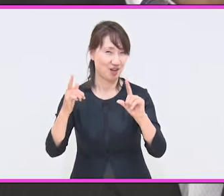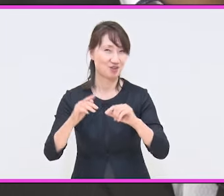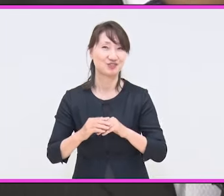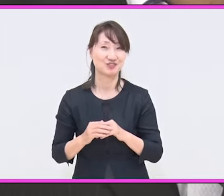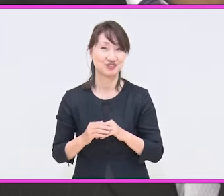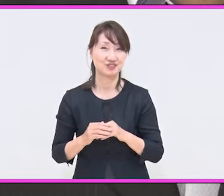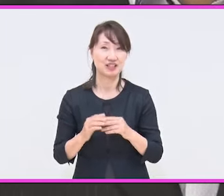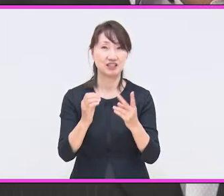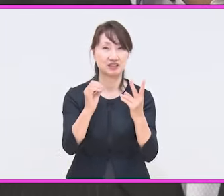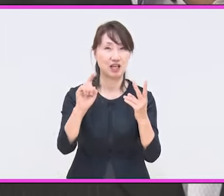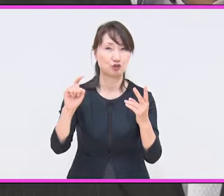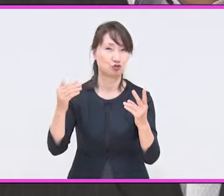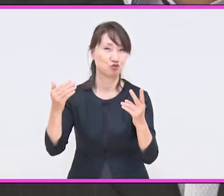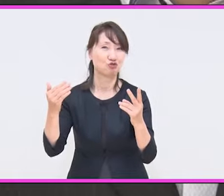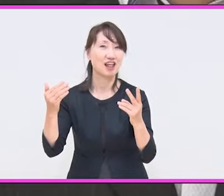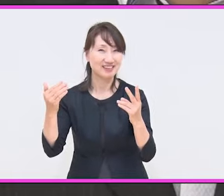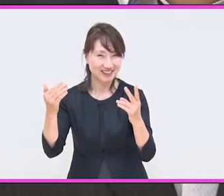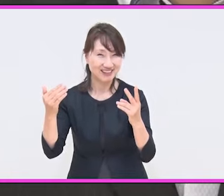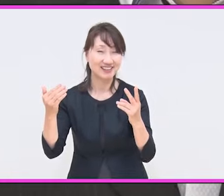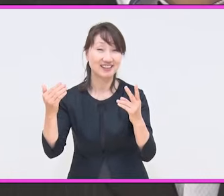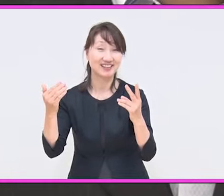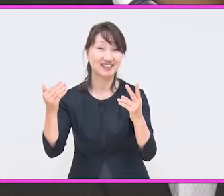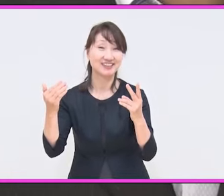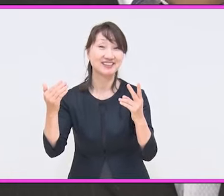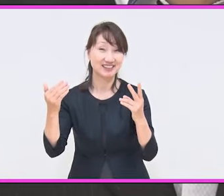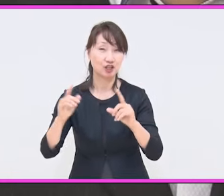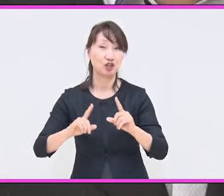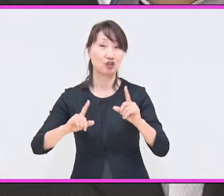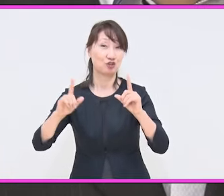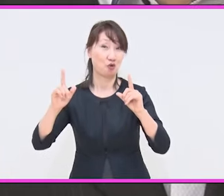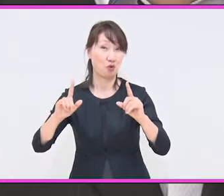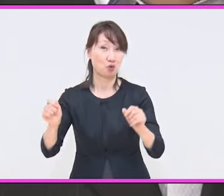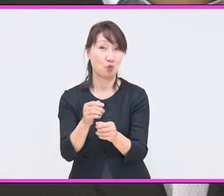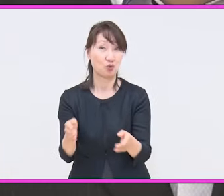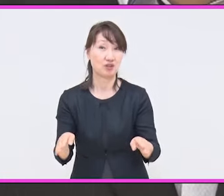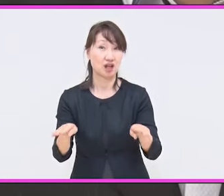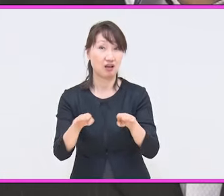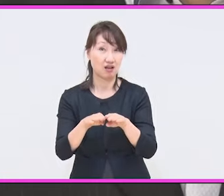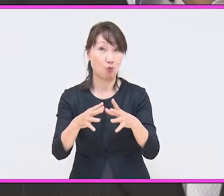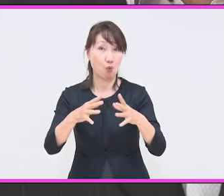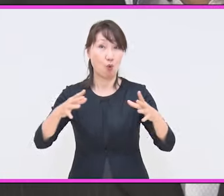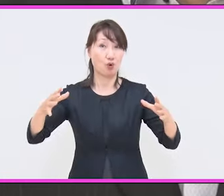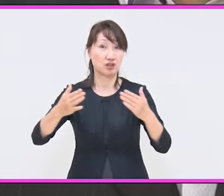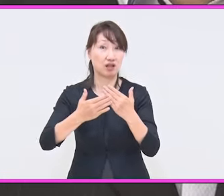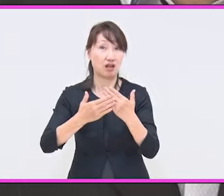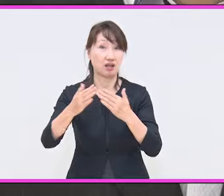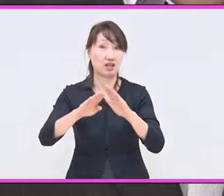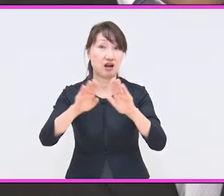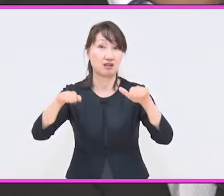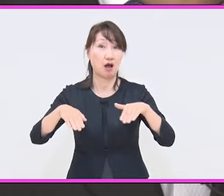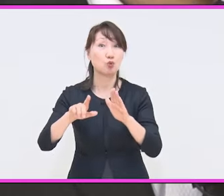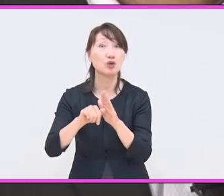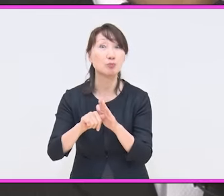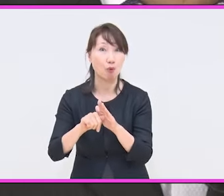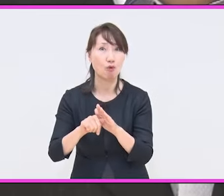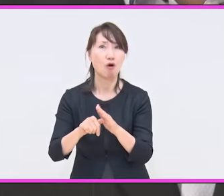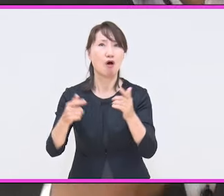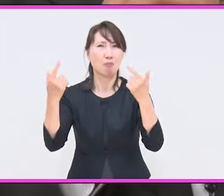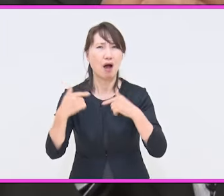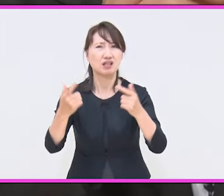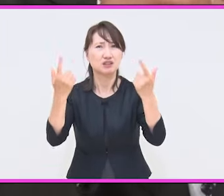2019年にあの東京体育館で大会があったんですけど、その時もあの連日超満員で、